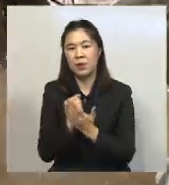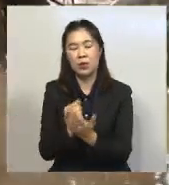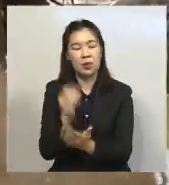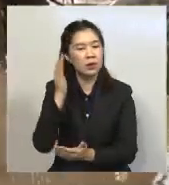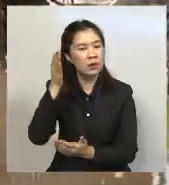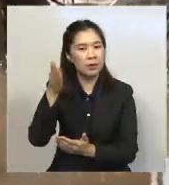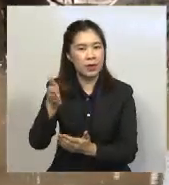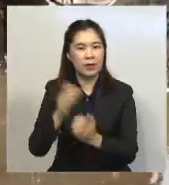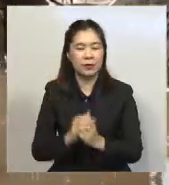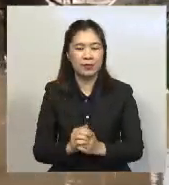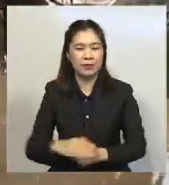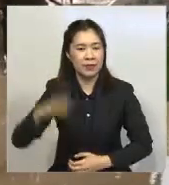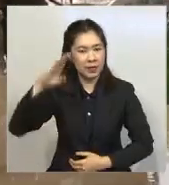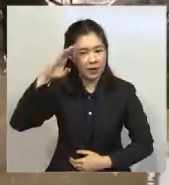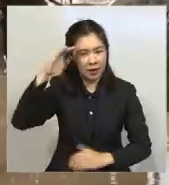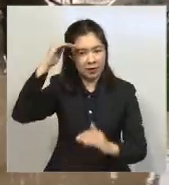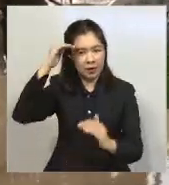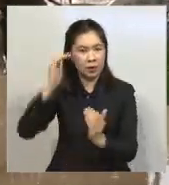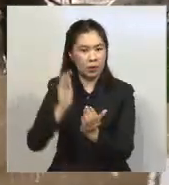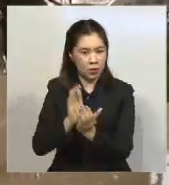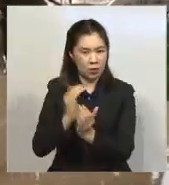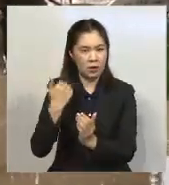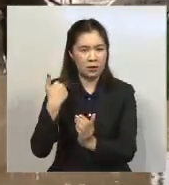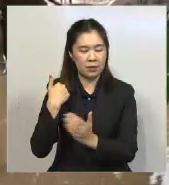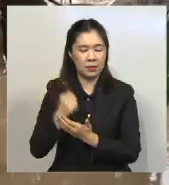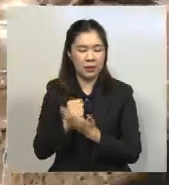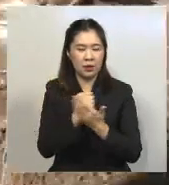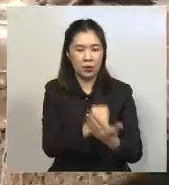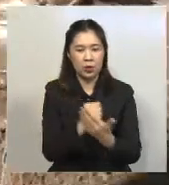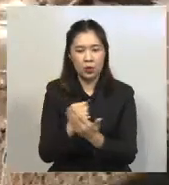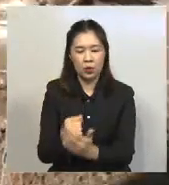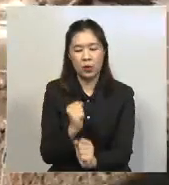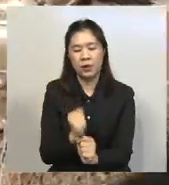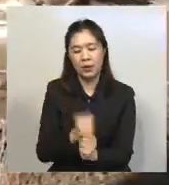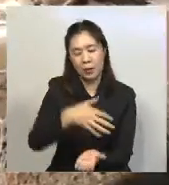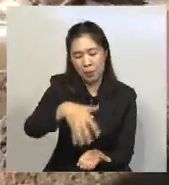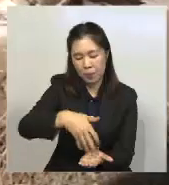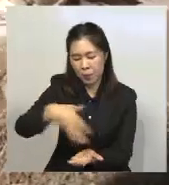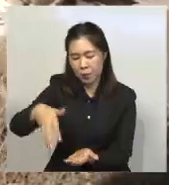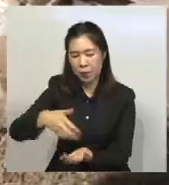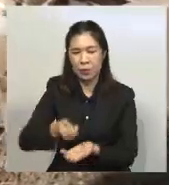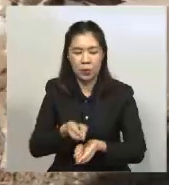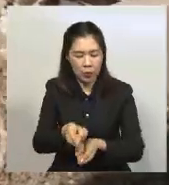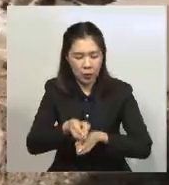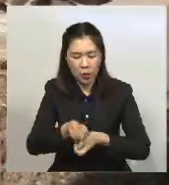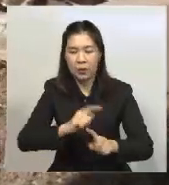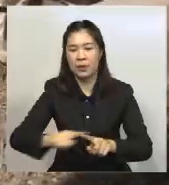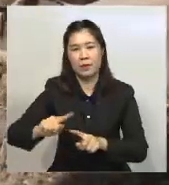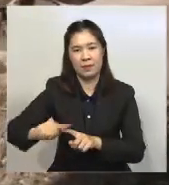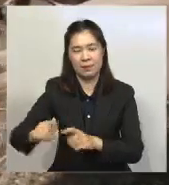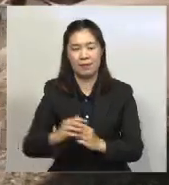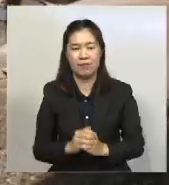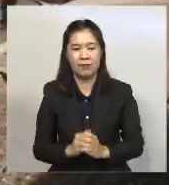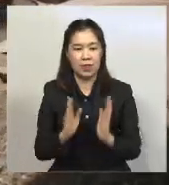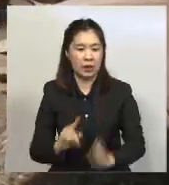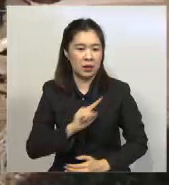บื้องต้นนะคะทหารแล้วก็ตำรวจก็ได้มีการเข้ามาช่วยเหลือทำความสะอาดบ้านเรือนของชาวบ้านอีกทั้งยังมีเจ้